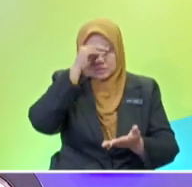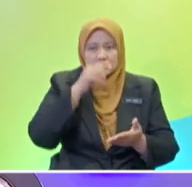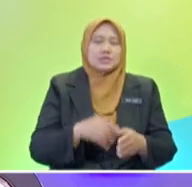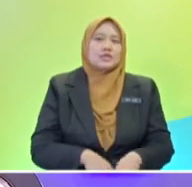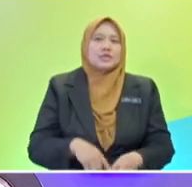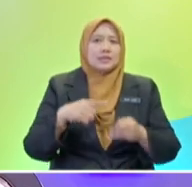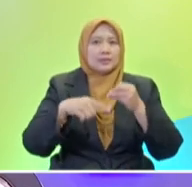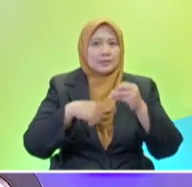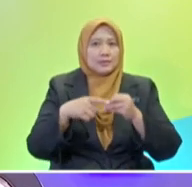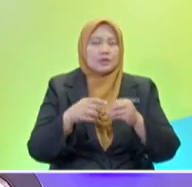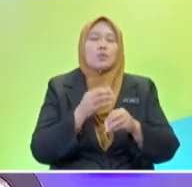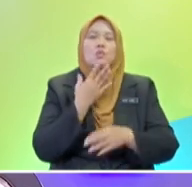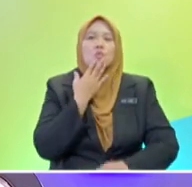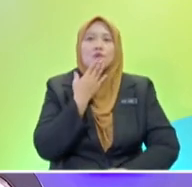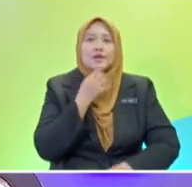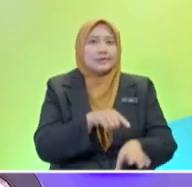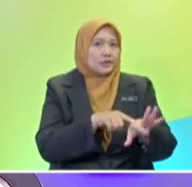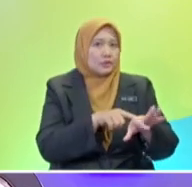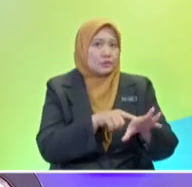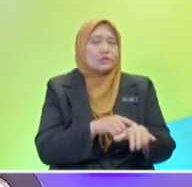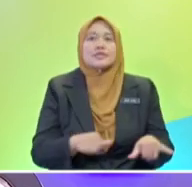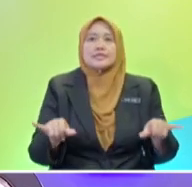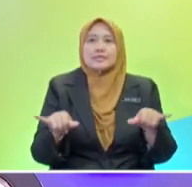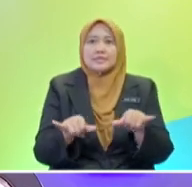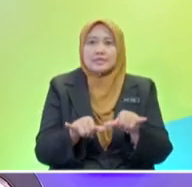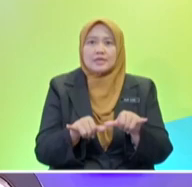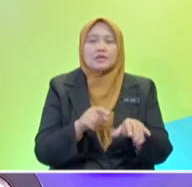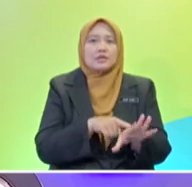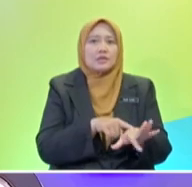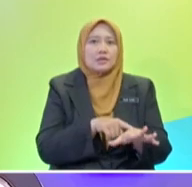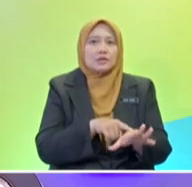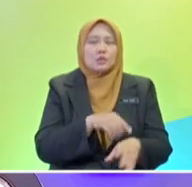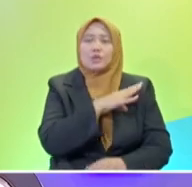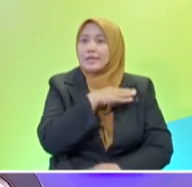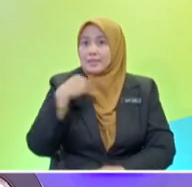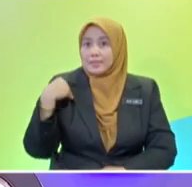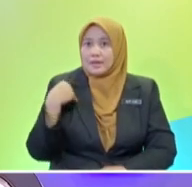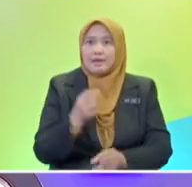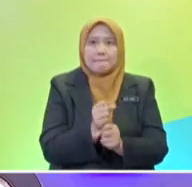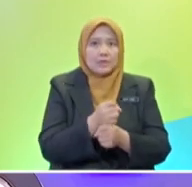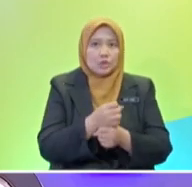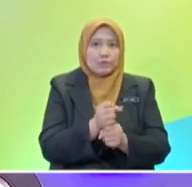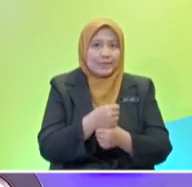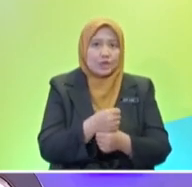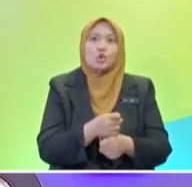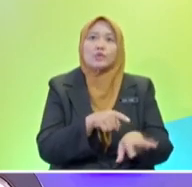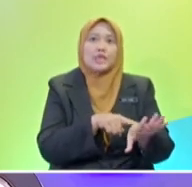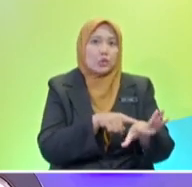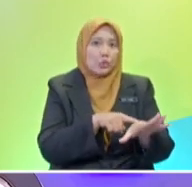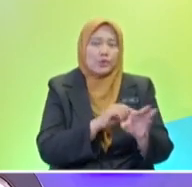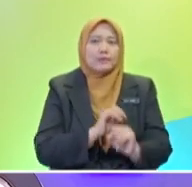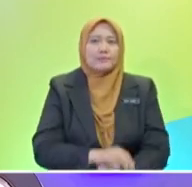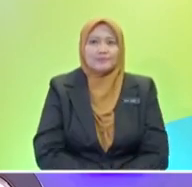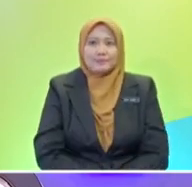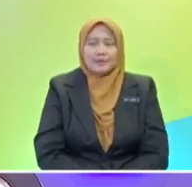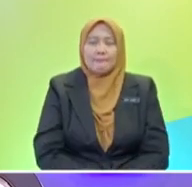tentang saiz-saiz daun, dan kita nak belajar tentang bentuk-bentuk daun.